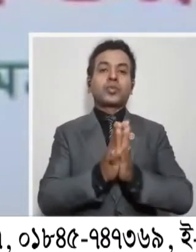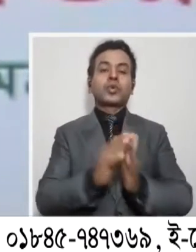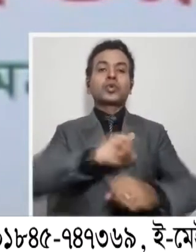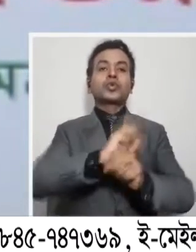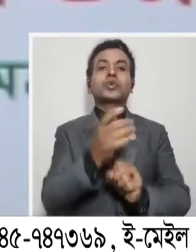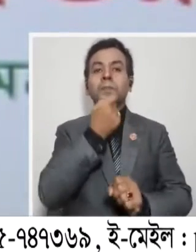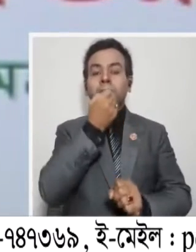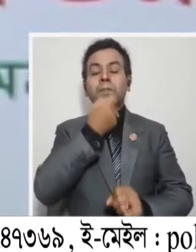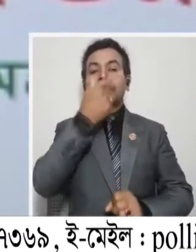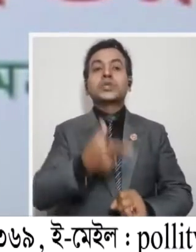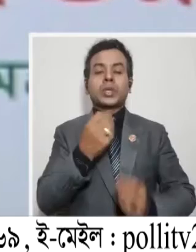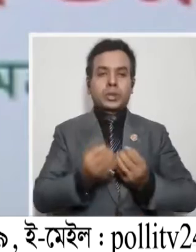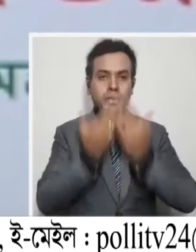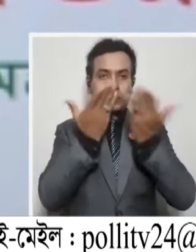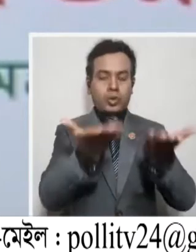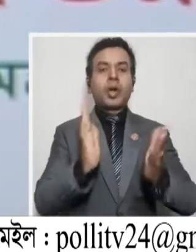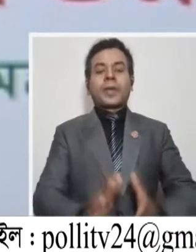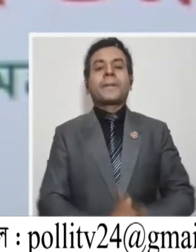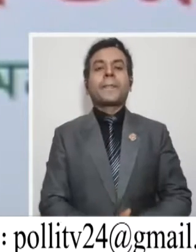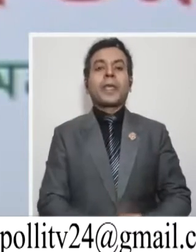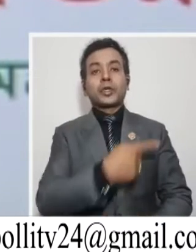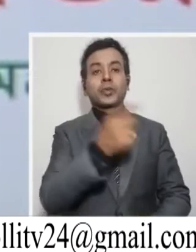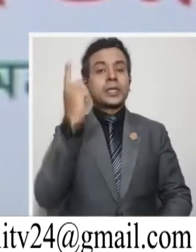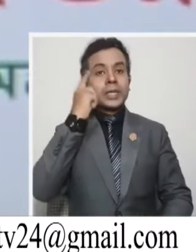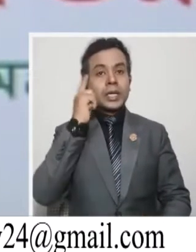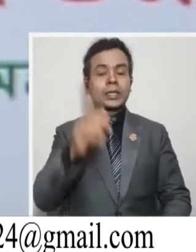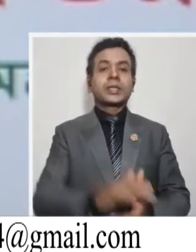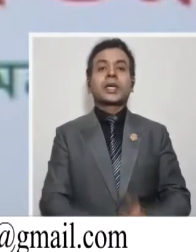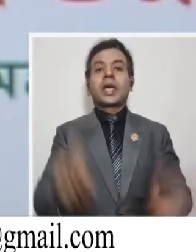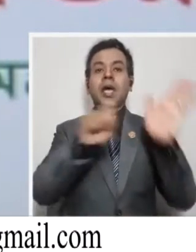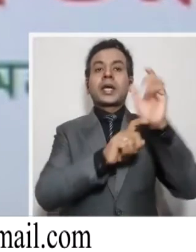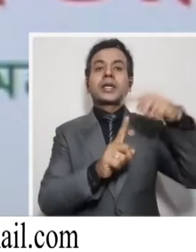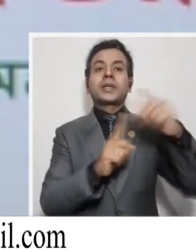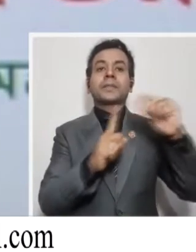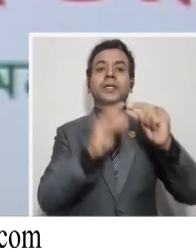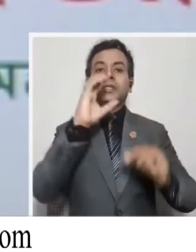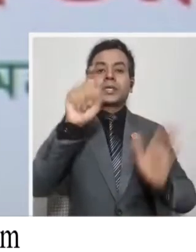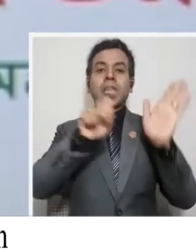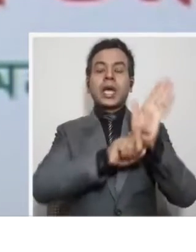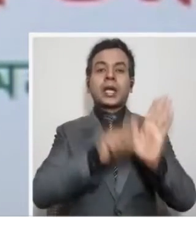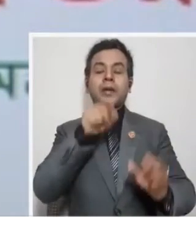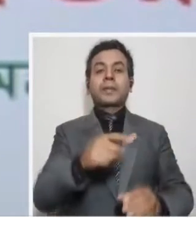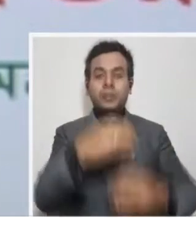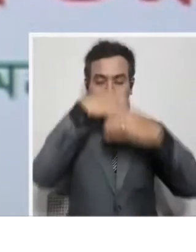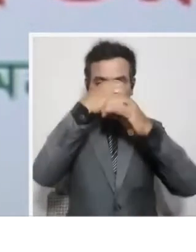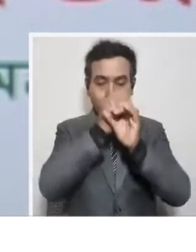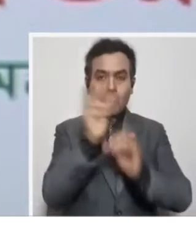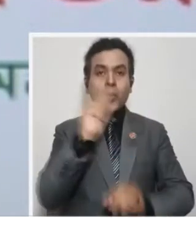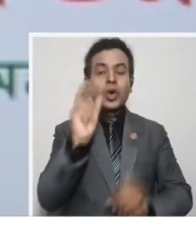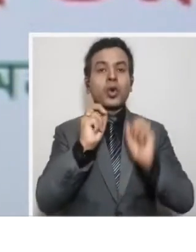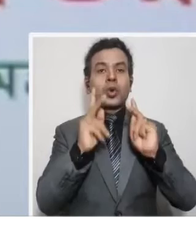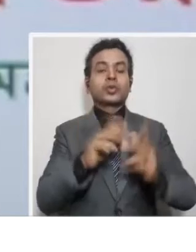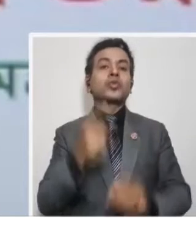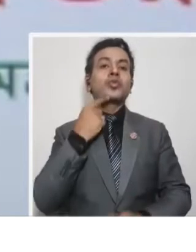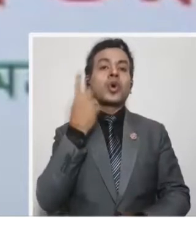জনে। দুপুরে স্বাস্থ্য বুলেটিনে স্বাস্থ্য অধিদপ্তর অতিরিক্ত মহাপরিচালক অধ্যাপক ডক্টর নাসিমা সুলতানা সব তথ্য জানান। তিনি জানান, গত 24